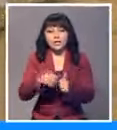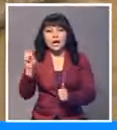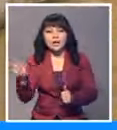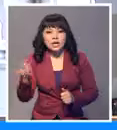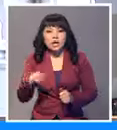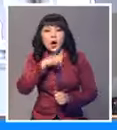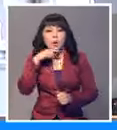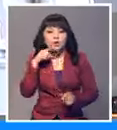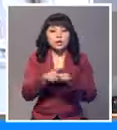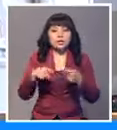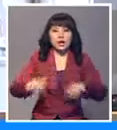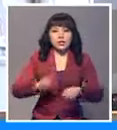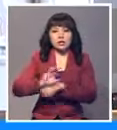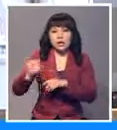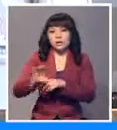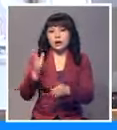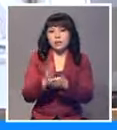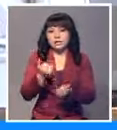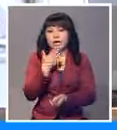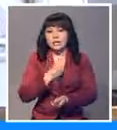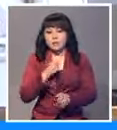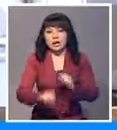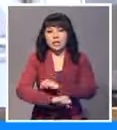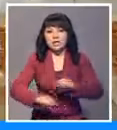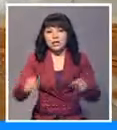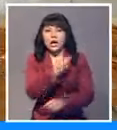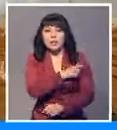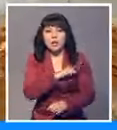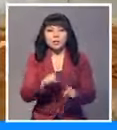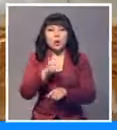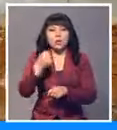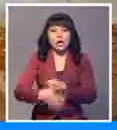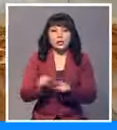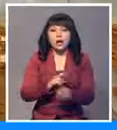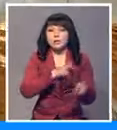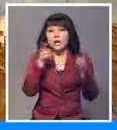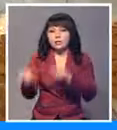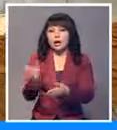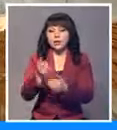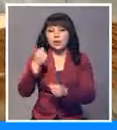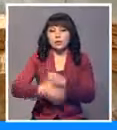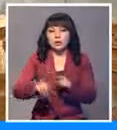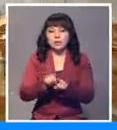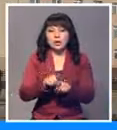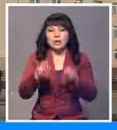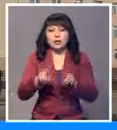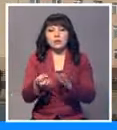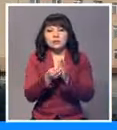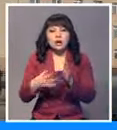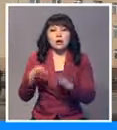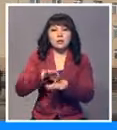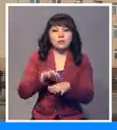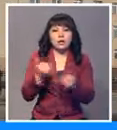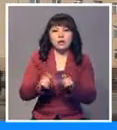орыс нарығына шығып отыр. Мемлекет басшысы Семейдегі ядролық медицина орталығына да барды. Бұл орталық аймақтық онкологиялық диспансердің